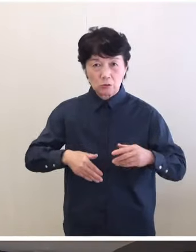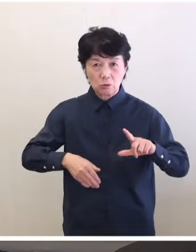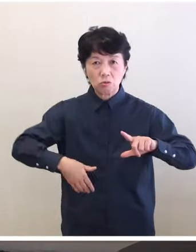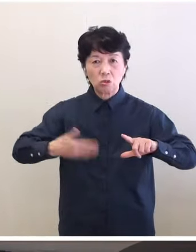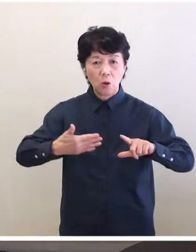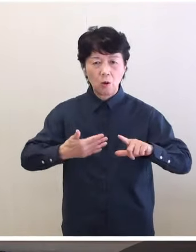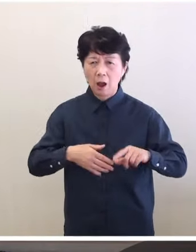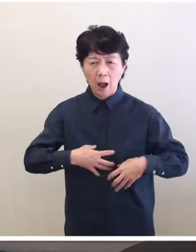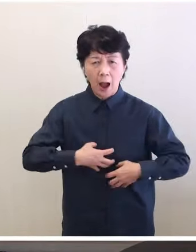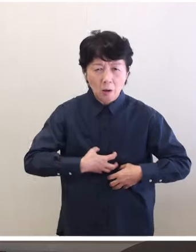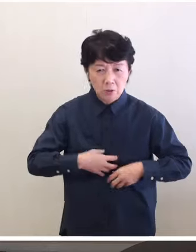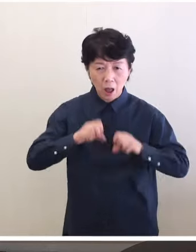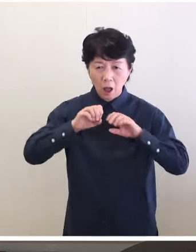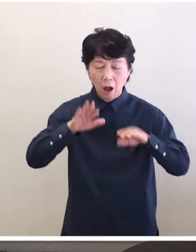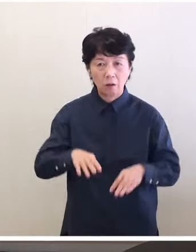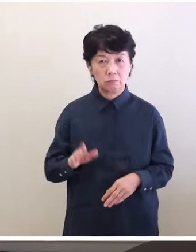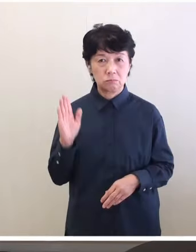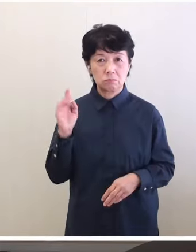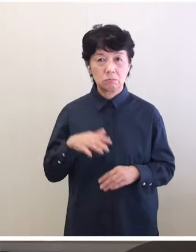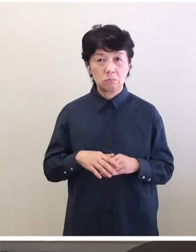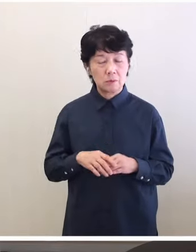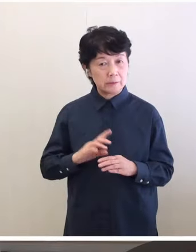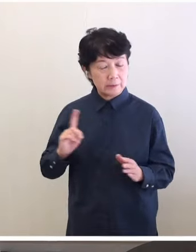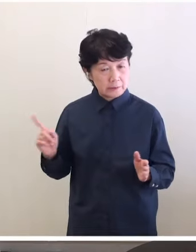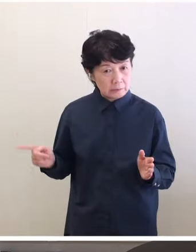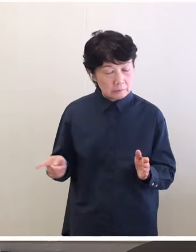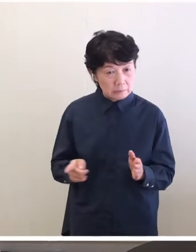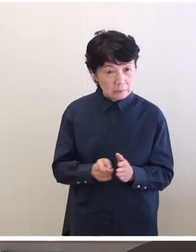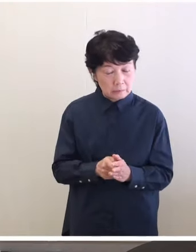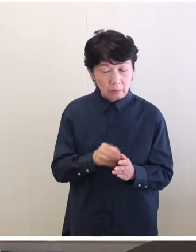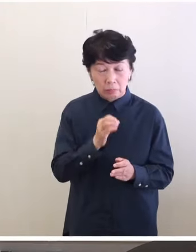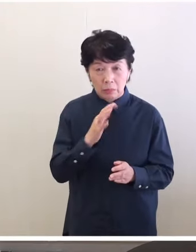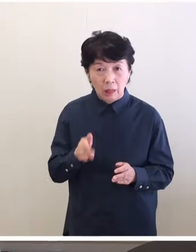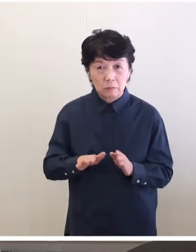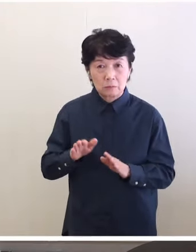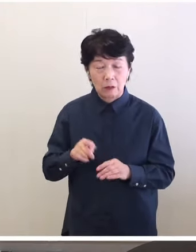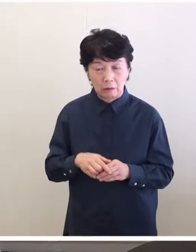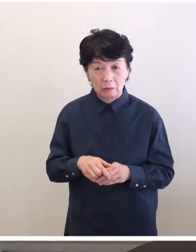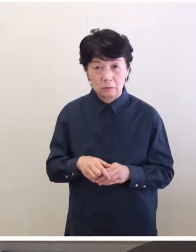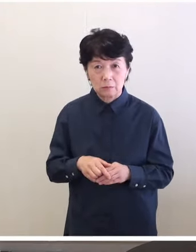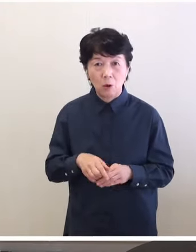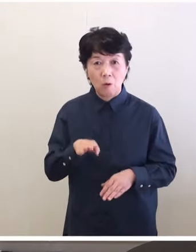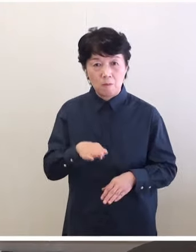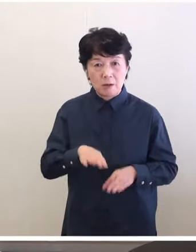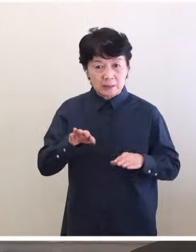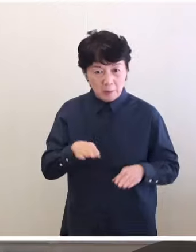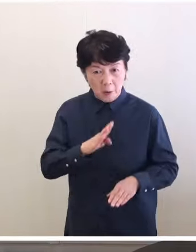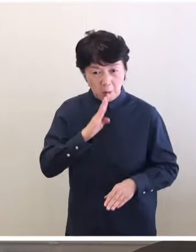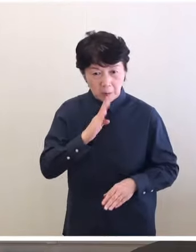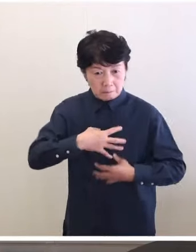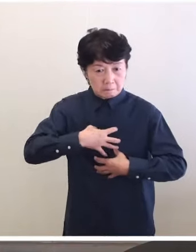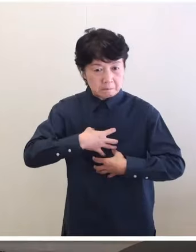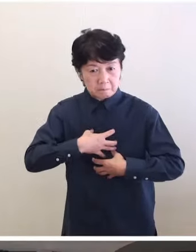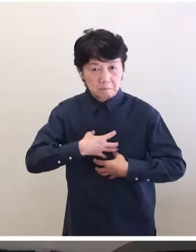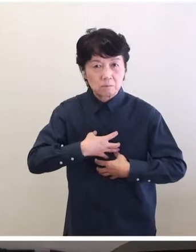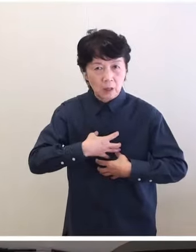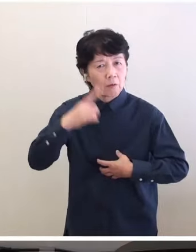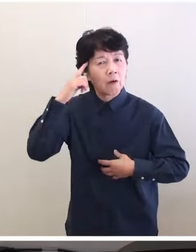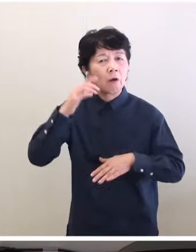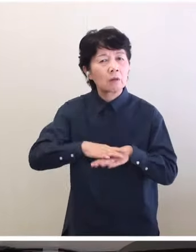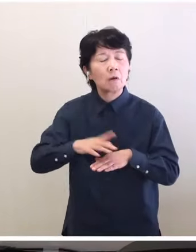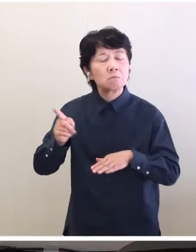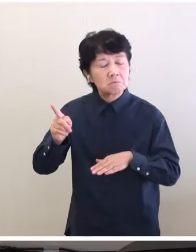は、私が知る限りはこれまでになかったことですね。相当大きな危機感を警